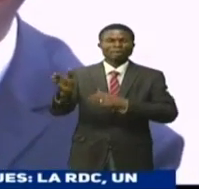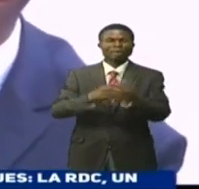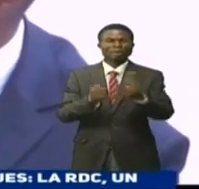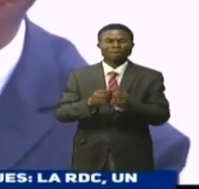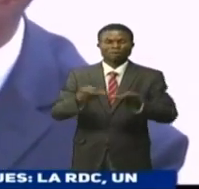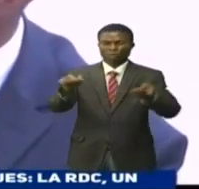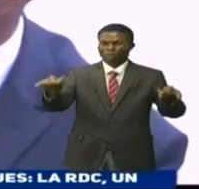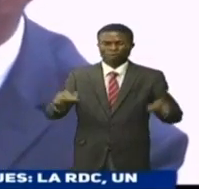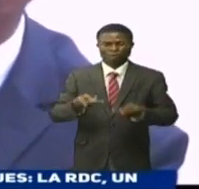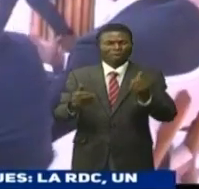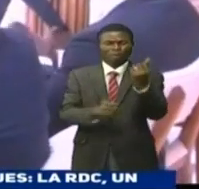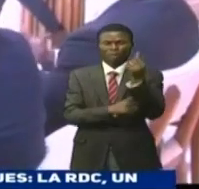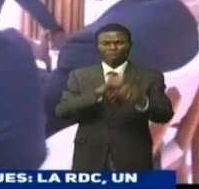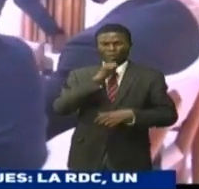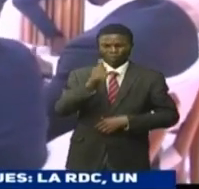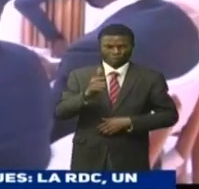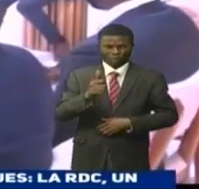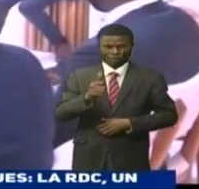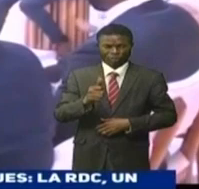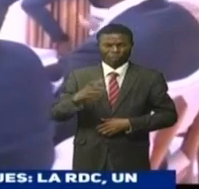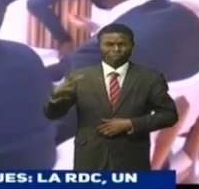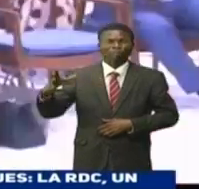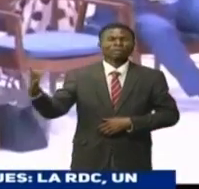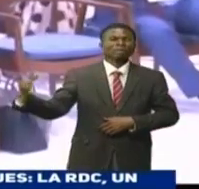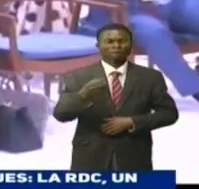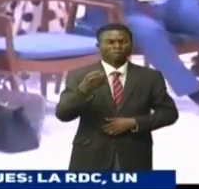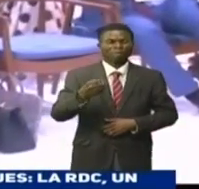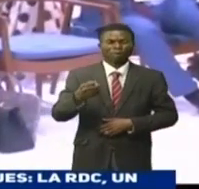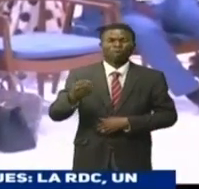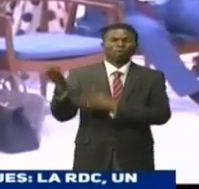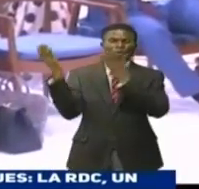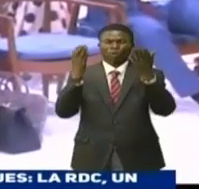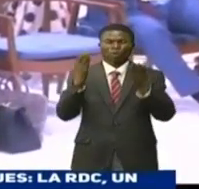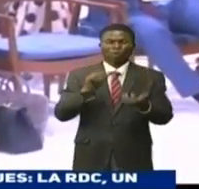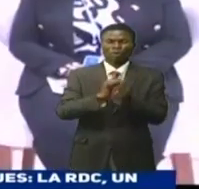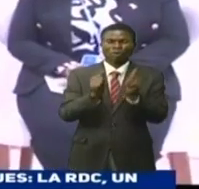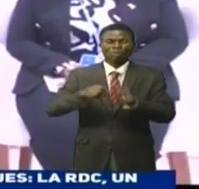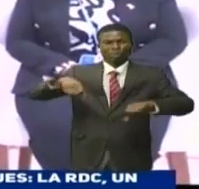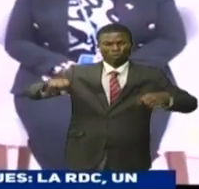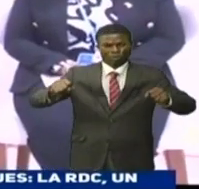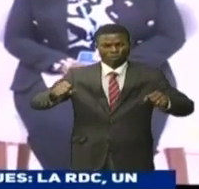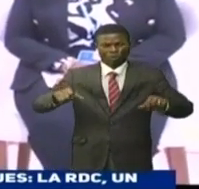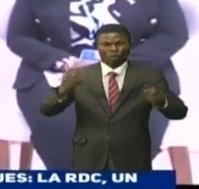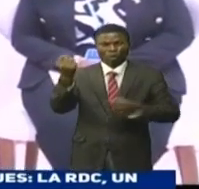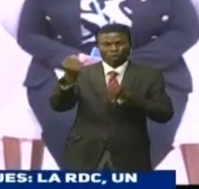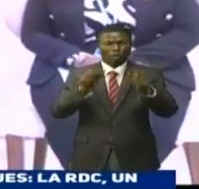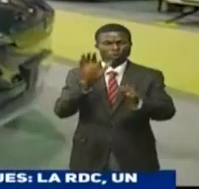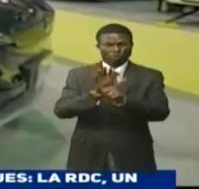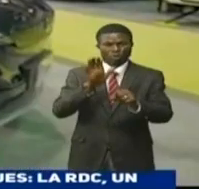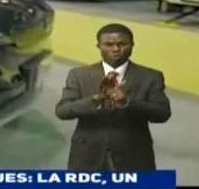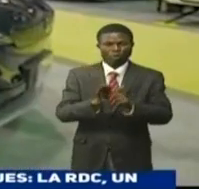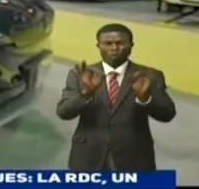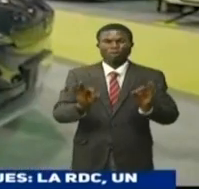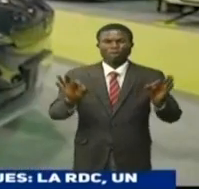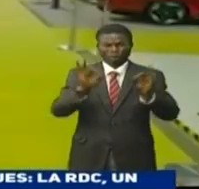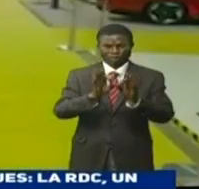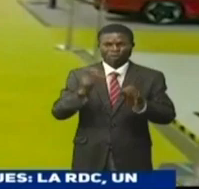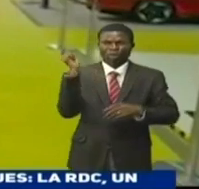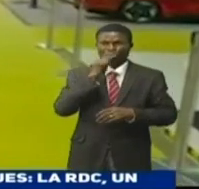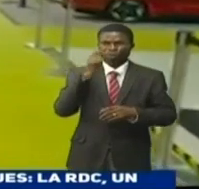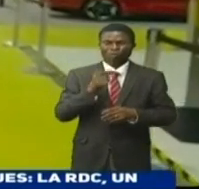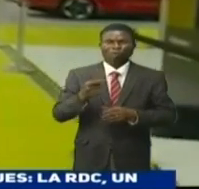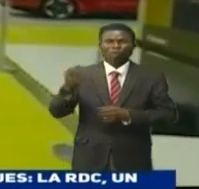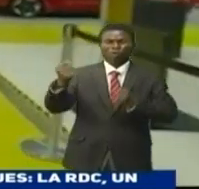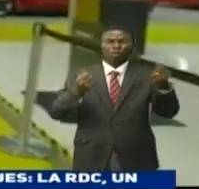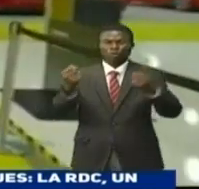permettre l'air DC décaper ces marchés car les secteurs de l'automobile se tournent aujourd'hui de plus en plus vers la fabrication des véhicules